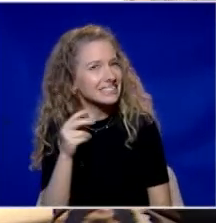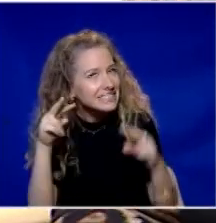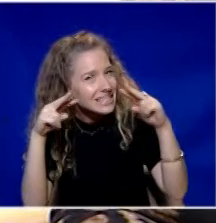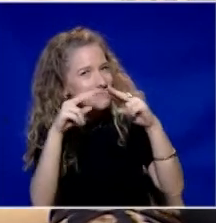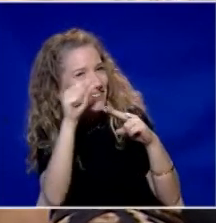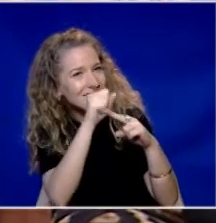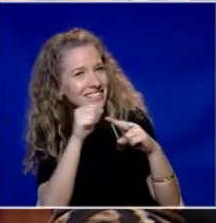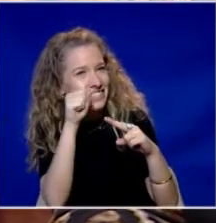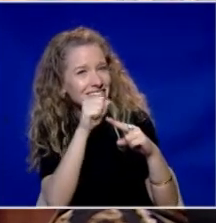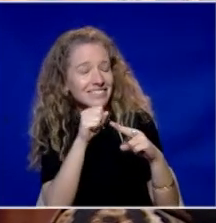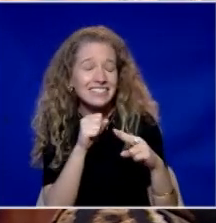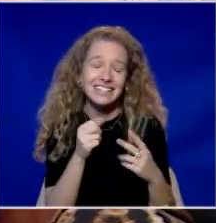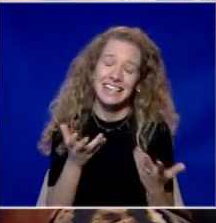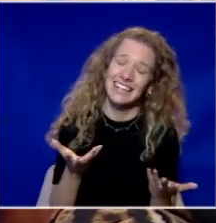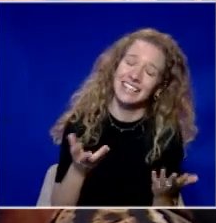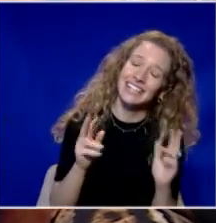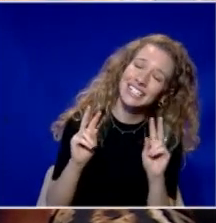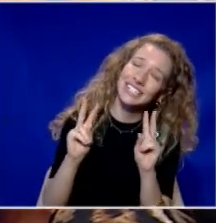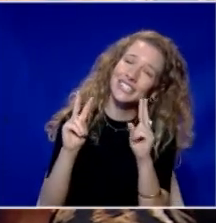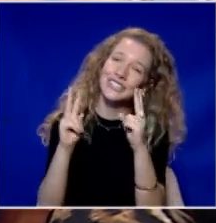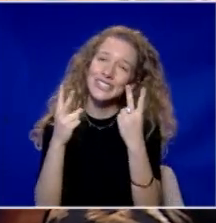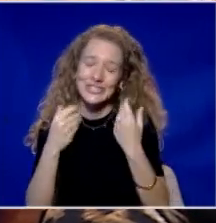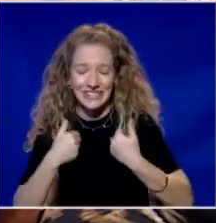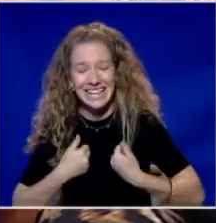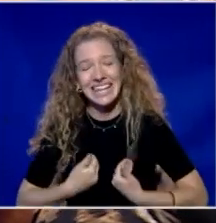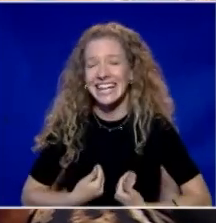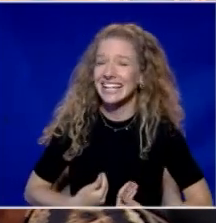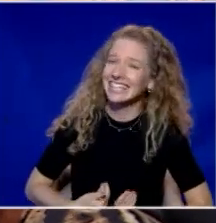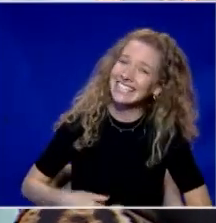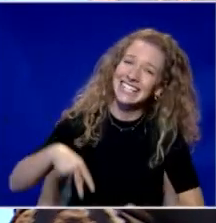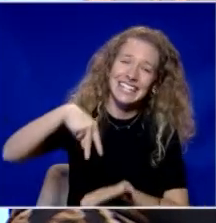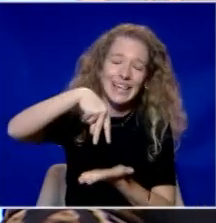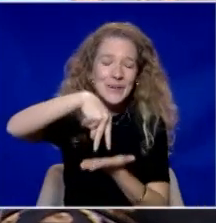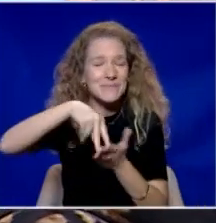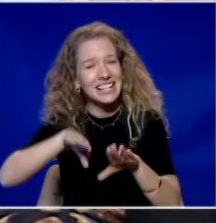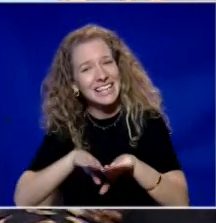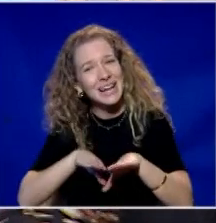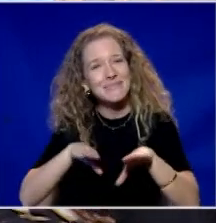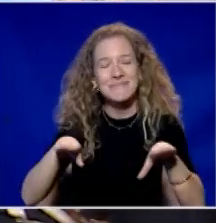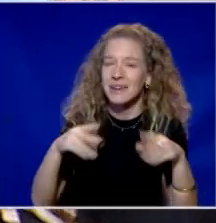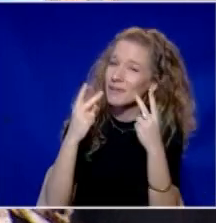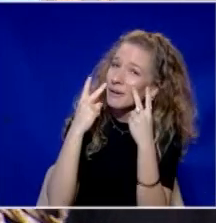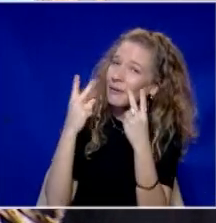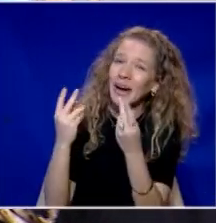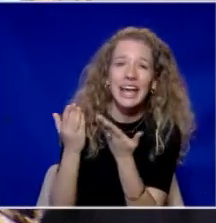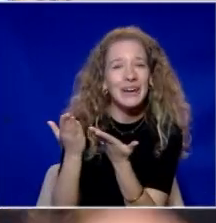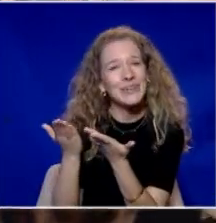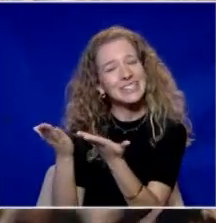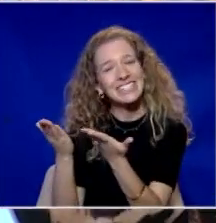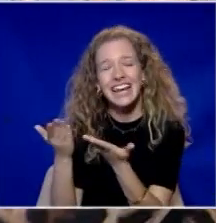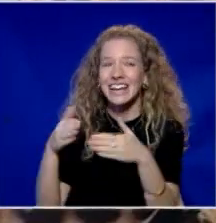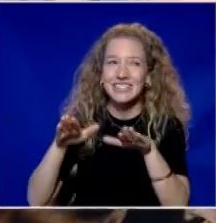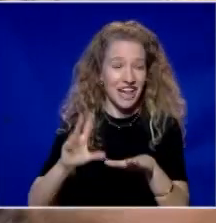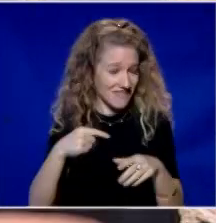לי. אתה יכול להסתכל לי בעיניים. שוב אני עומד על הבמה, רואה אותך